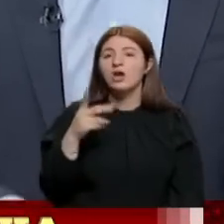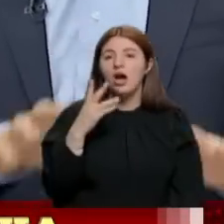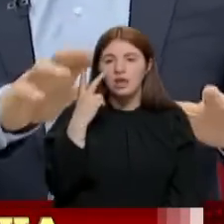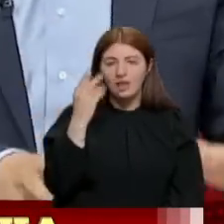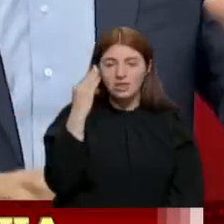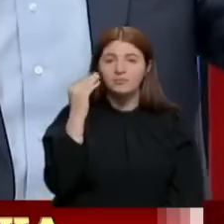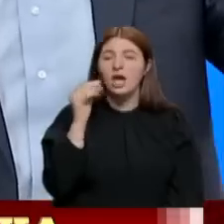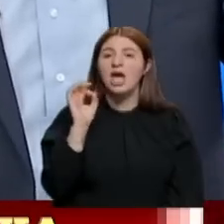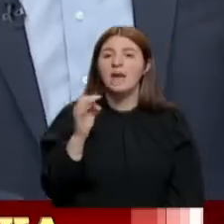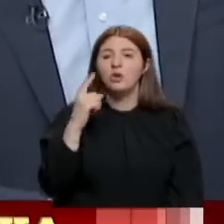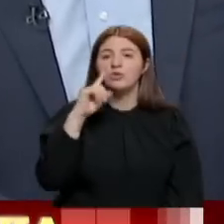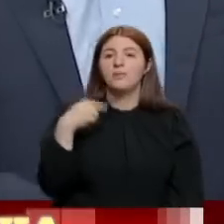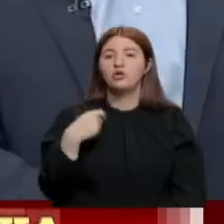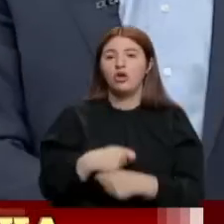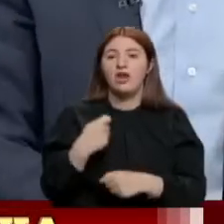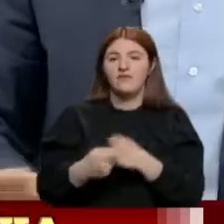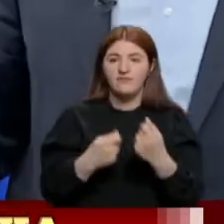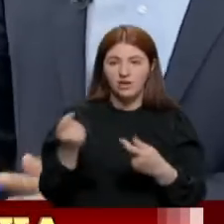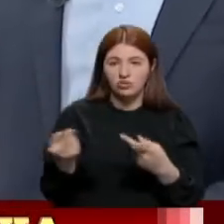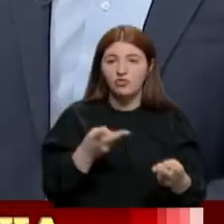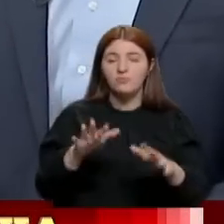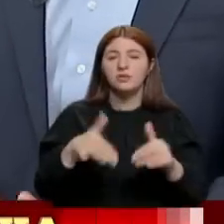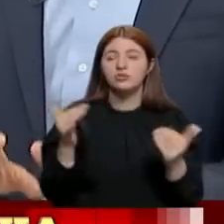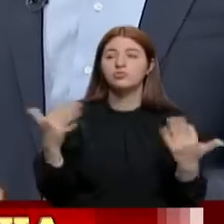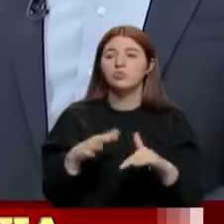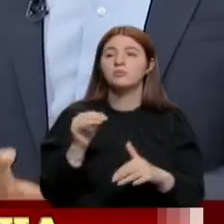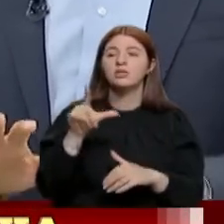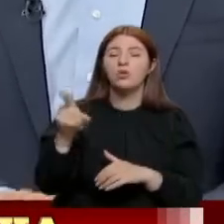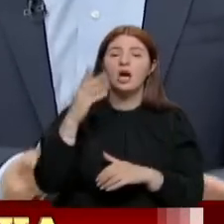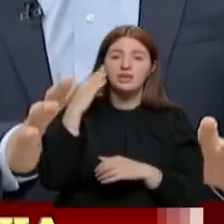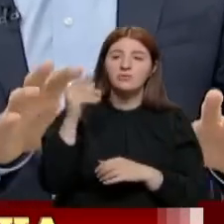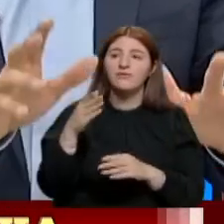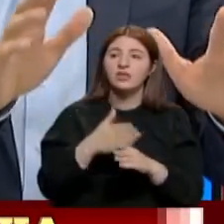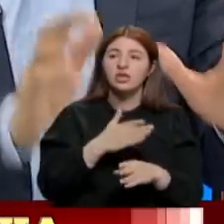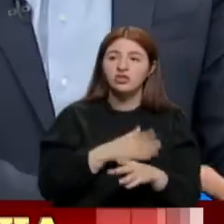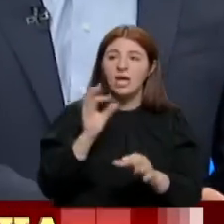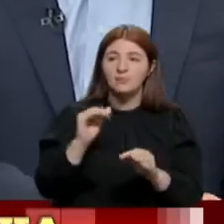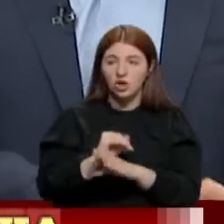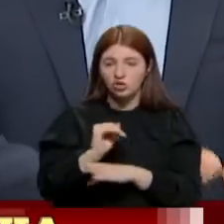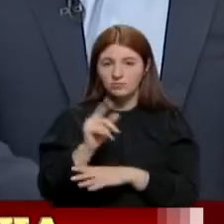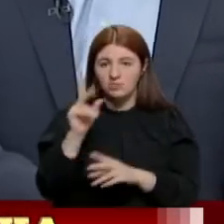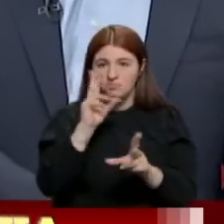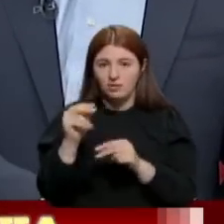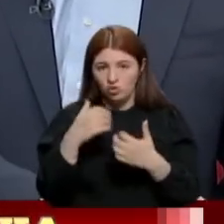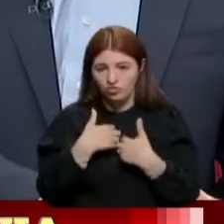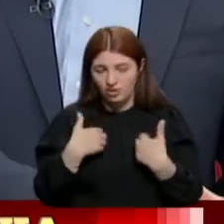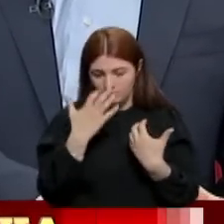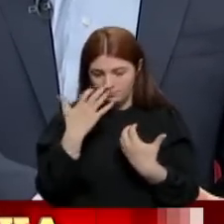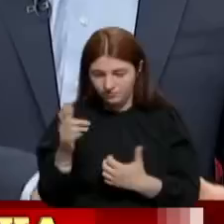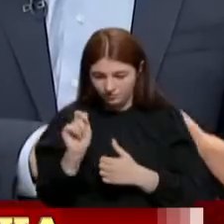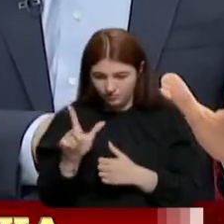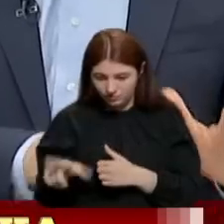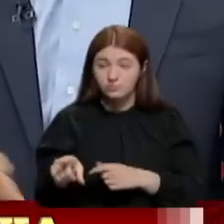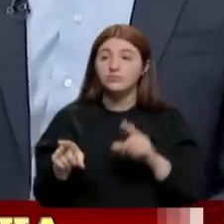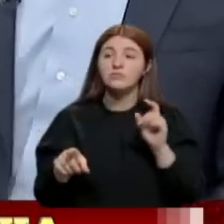açıdan derhal hükümeti göreve çağırıyorum ve meclisine toplanması gerekir. Bu açıdan yurttaşlarımızın hem yaşamsal barınma güvencelerini sağlamamız